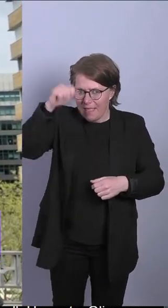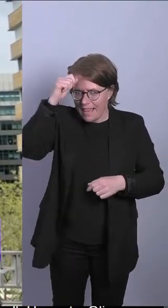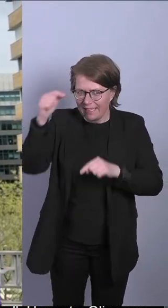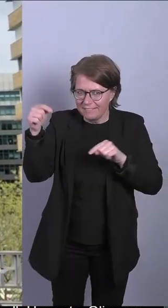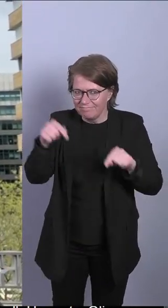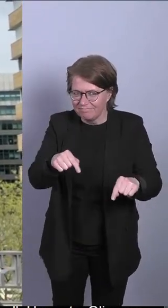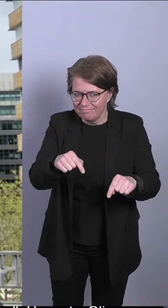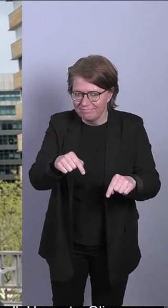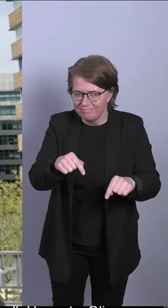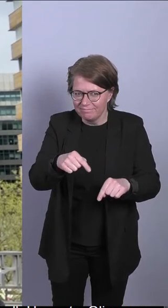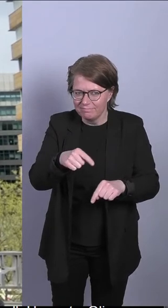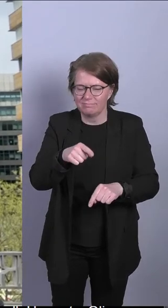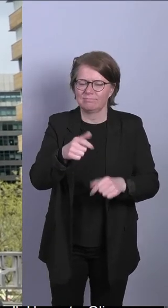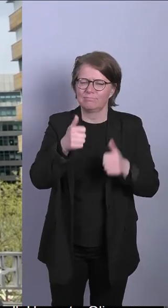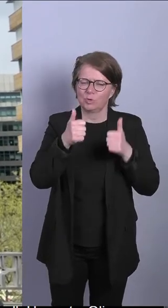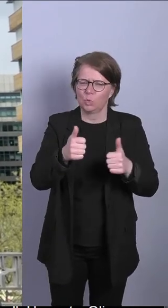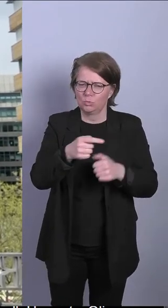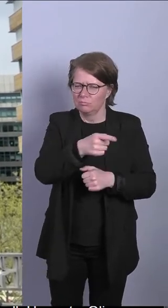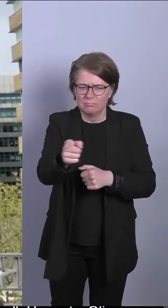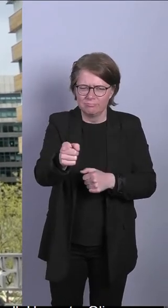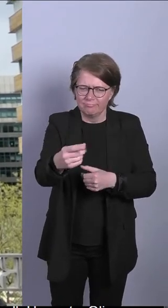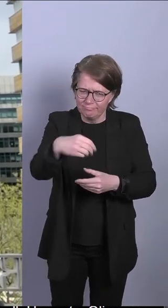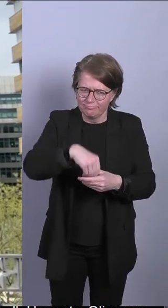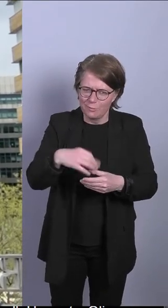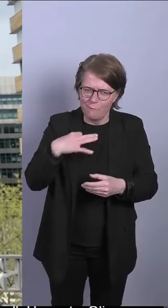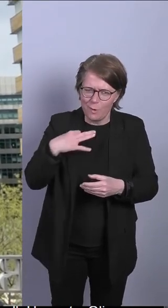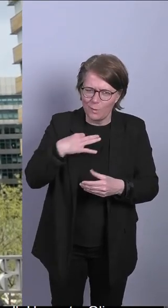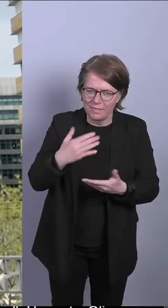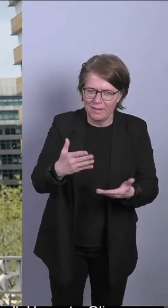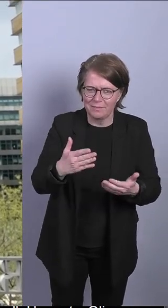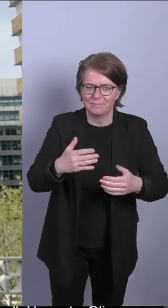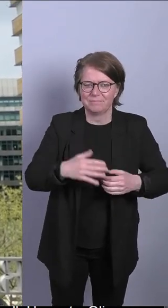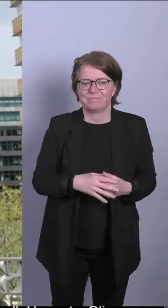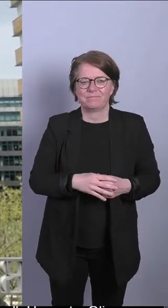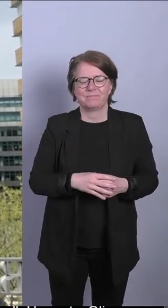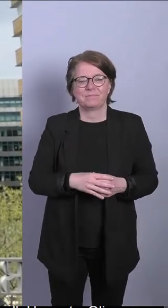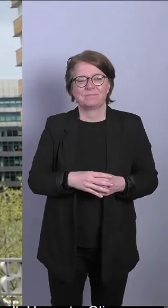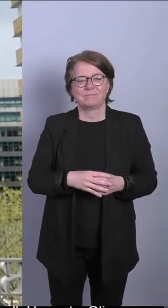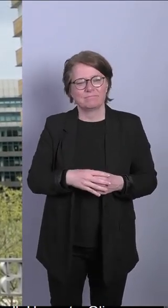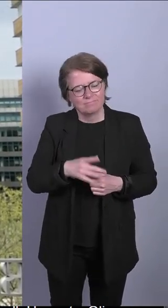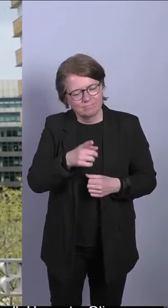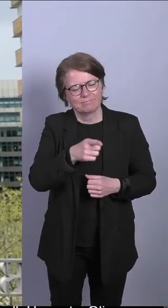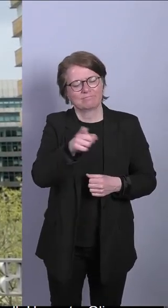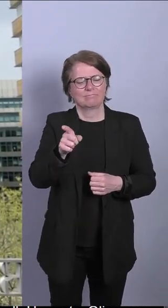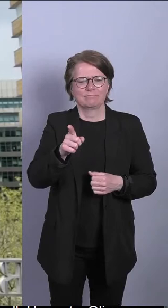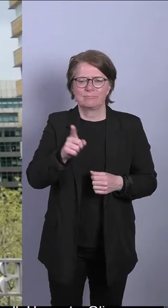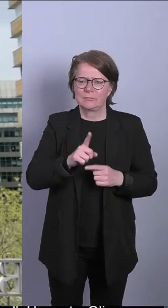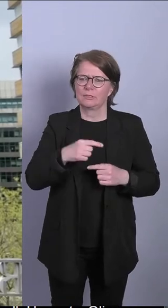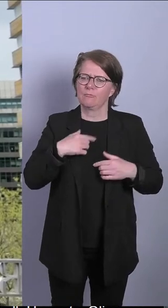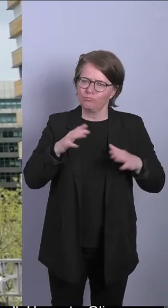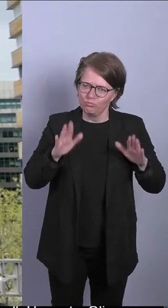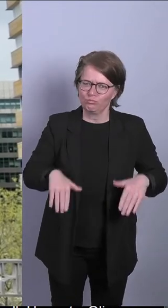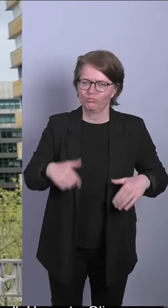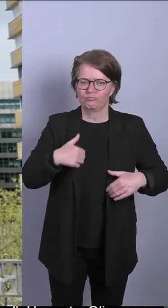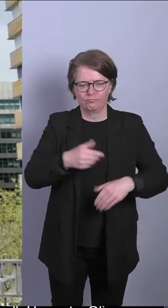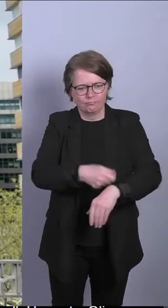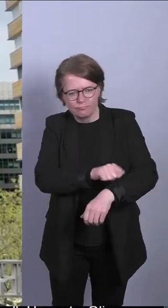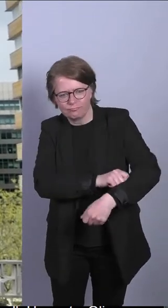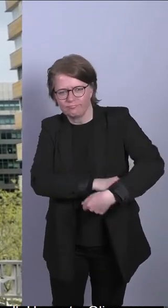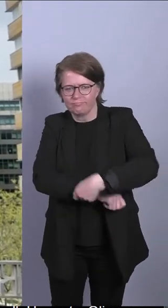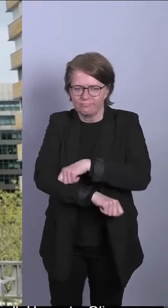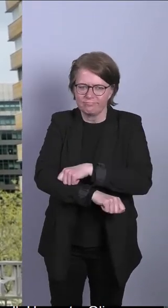seid. Freiwillige Helferinnen und Helfer, Menschen, die einfach Bock drauf haben, eine gute Zeit zu haben für die Sportler, eine gute Zeit